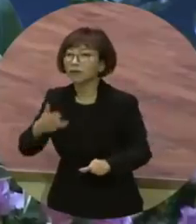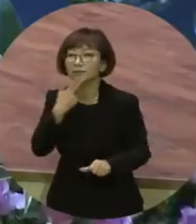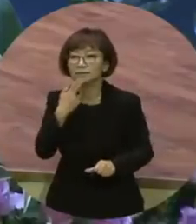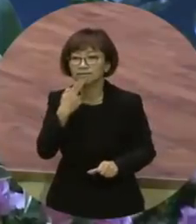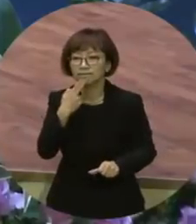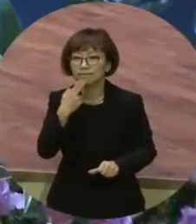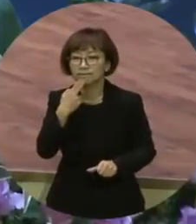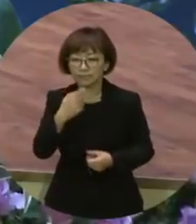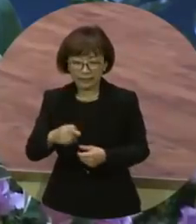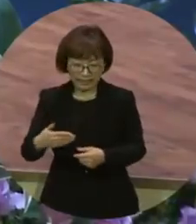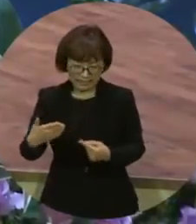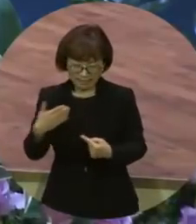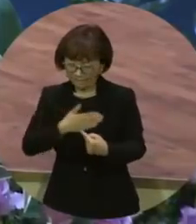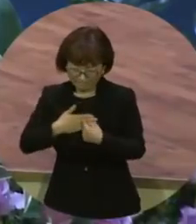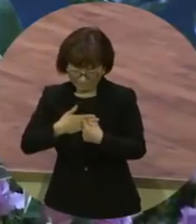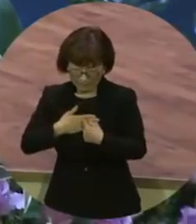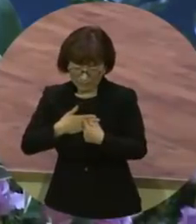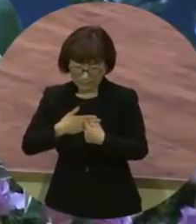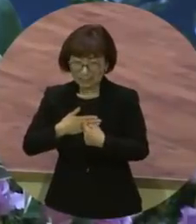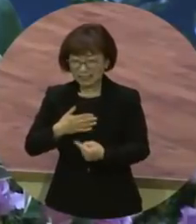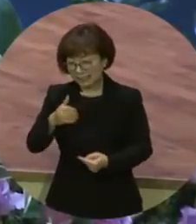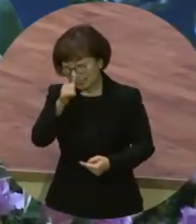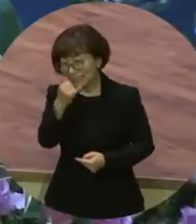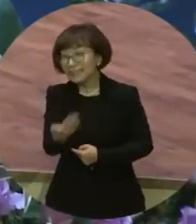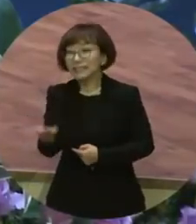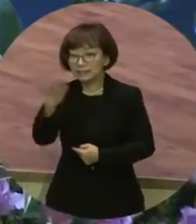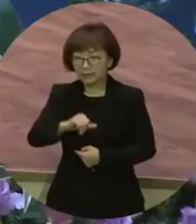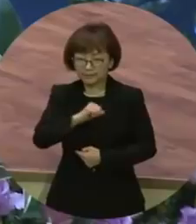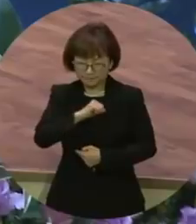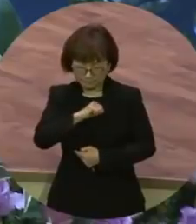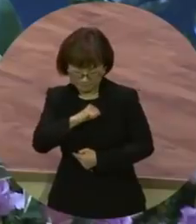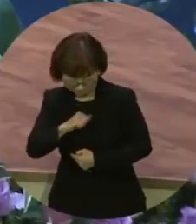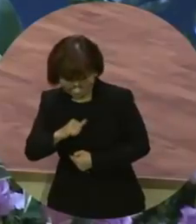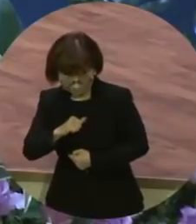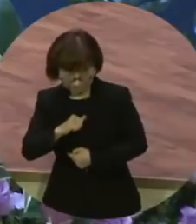복음을 증거할 때 복음 전하는 그 말씀이 내 자신을 때리더라고요.